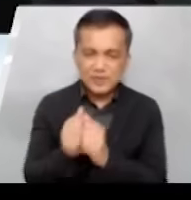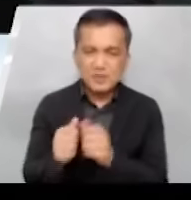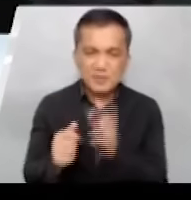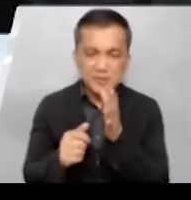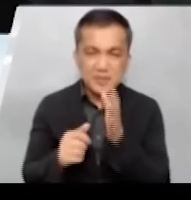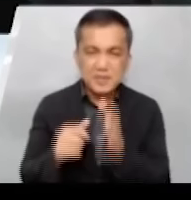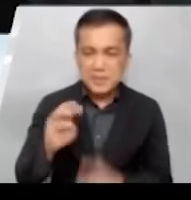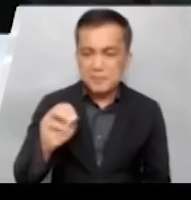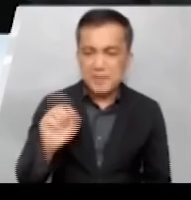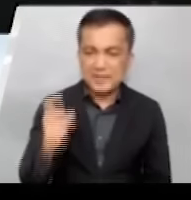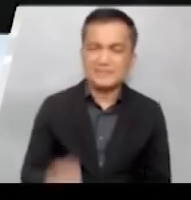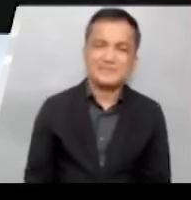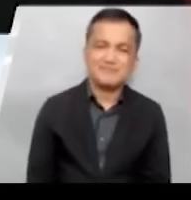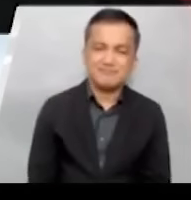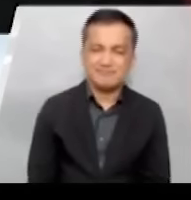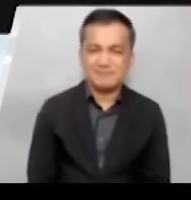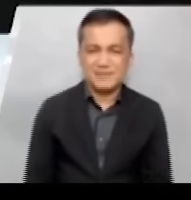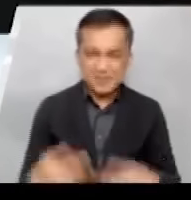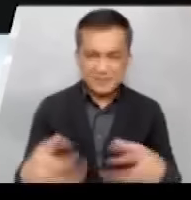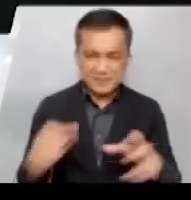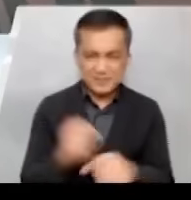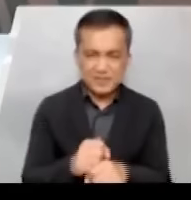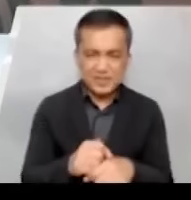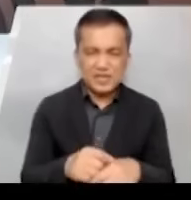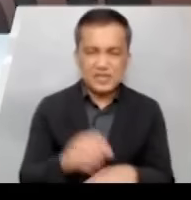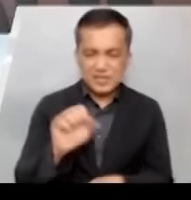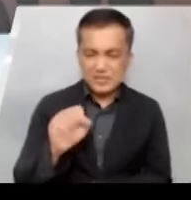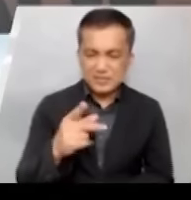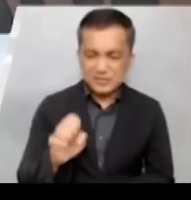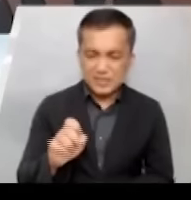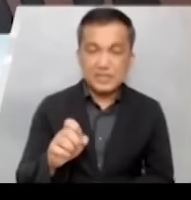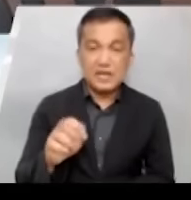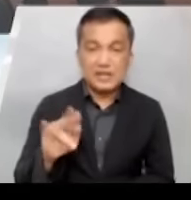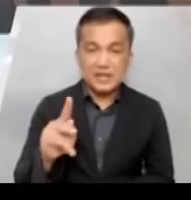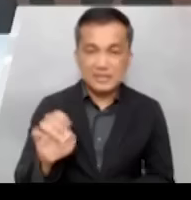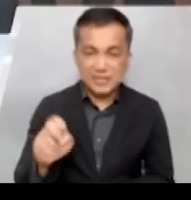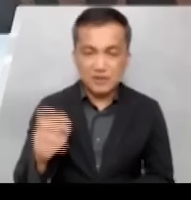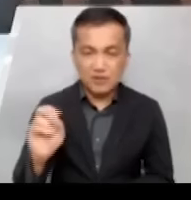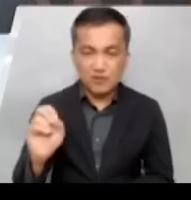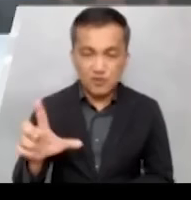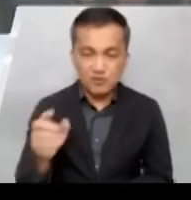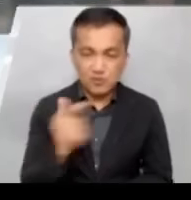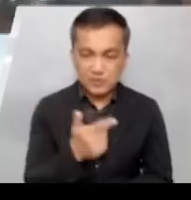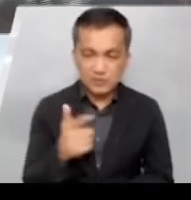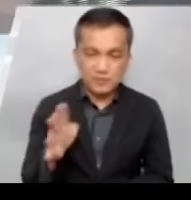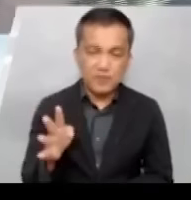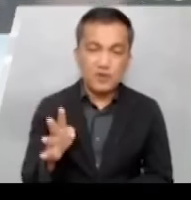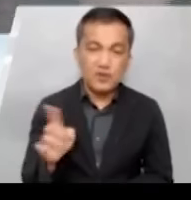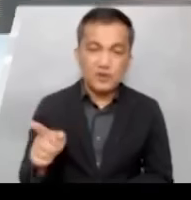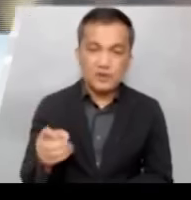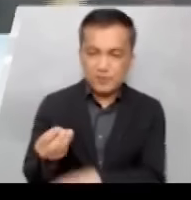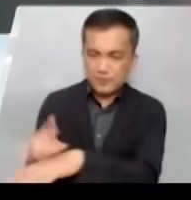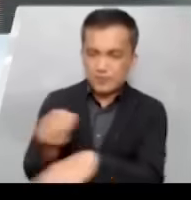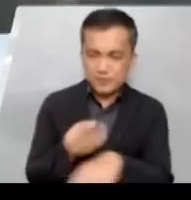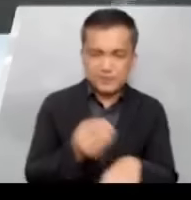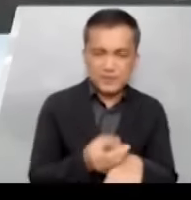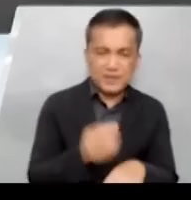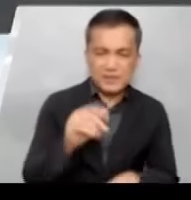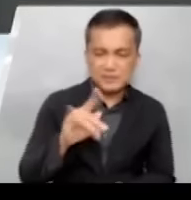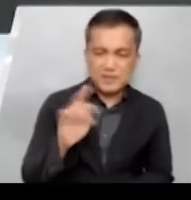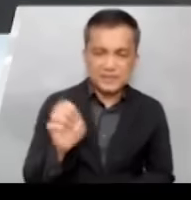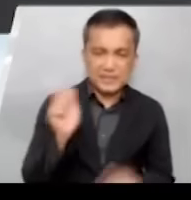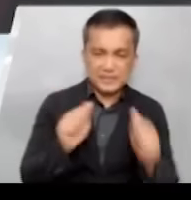Sa katatapos lang na Shake, Rattle and Ball 2024, nagpasiklaban din sa kani-kanilang looks ang Sparkle Stars and content